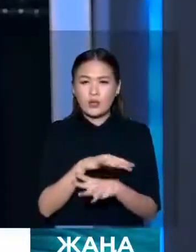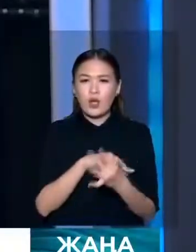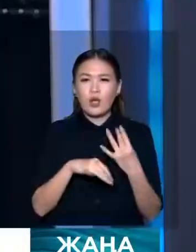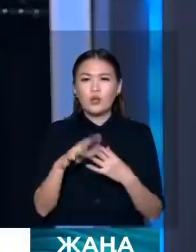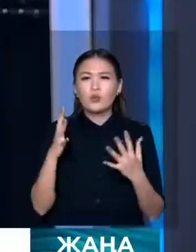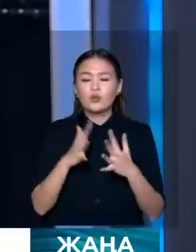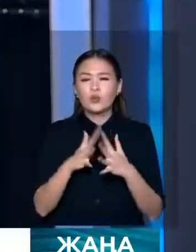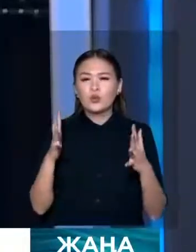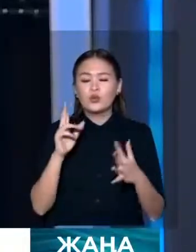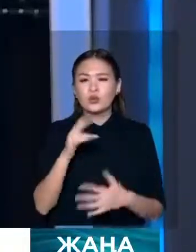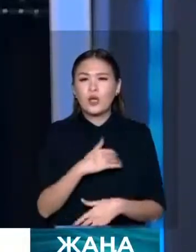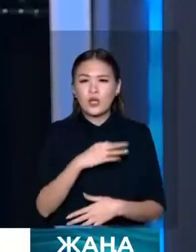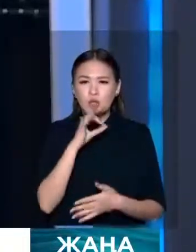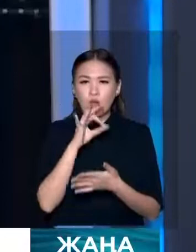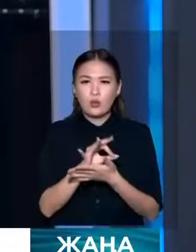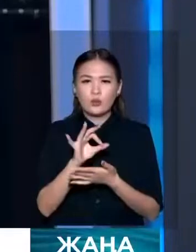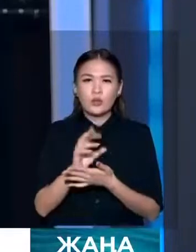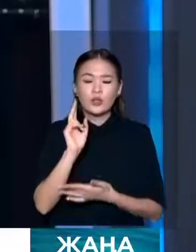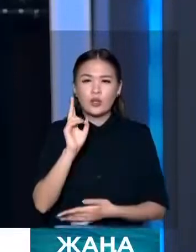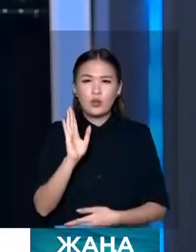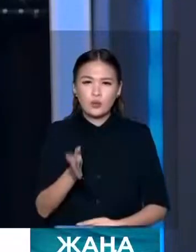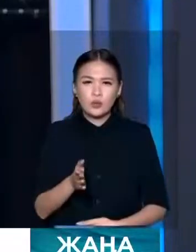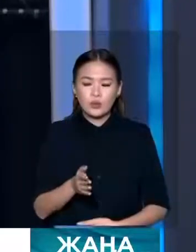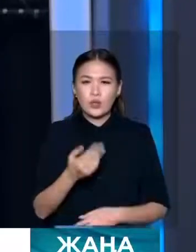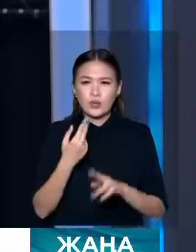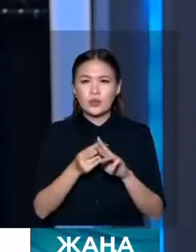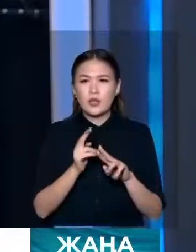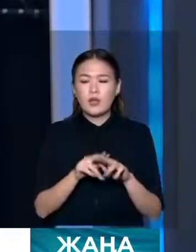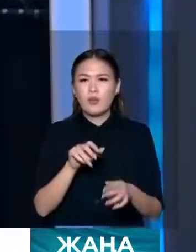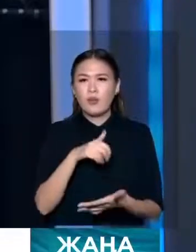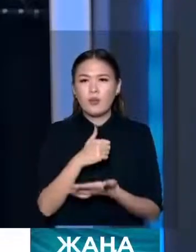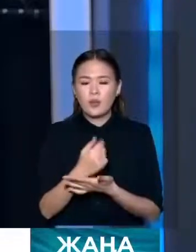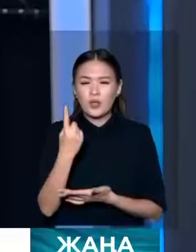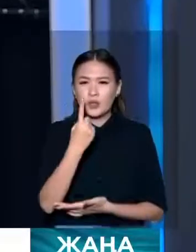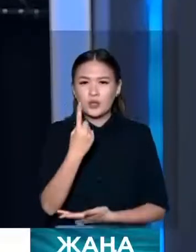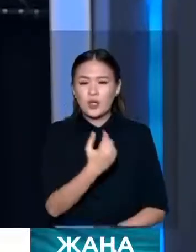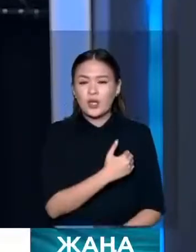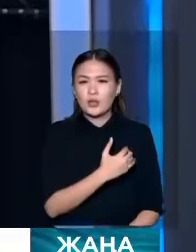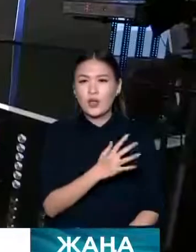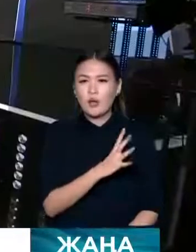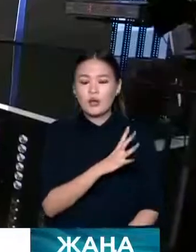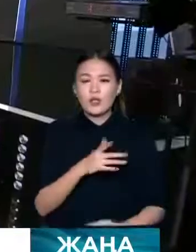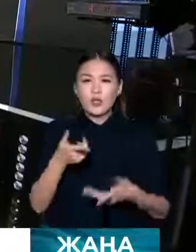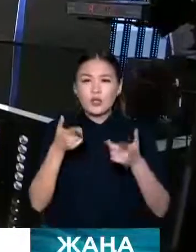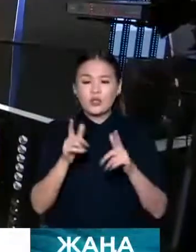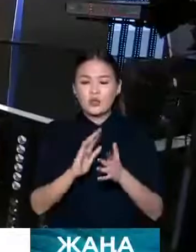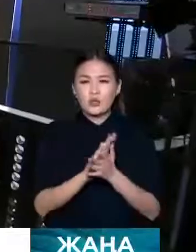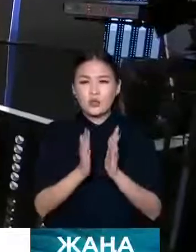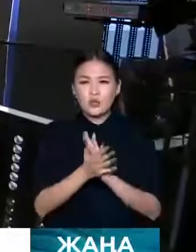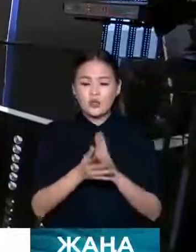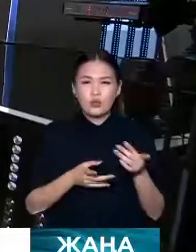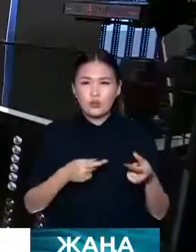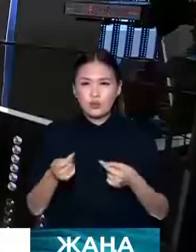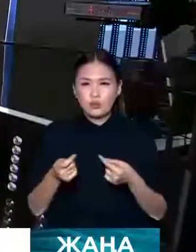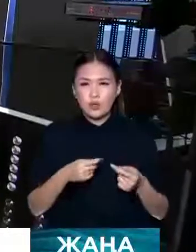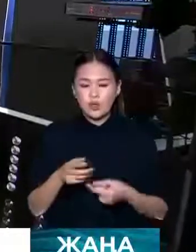кімнен болады? Кімнен жауап аламыз біз? Оны ең басында келісім шарт